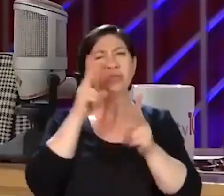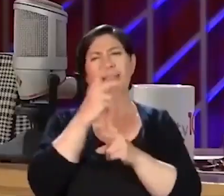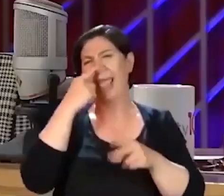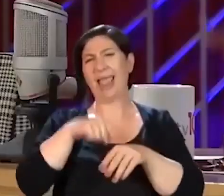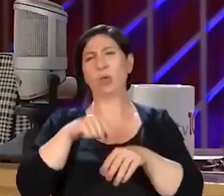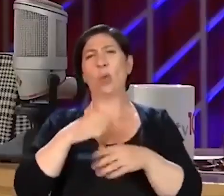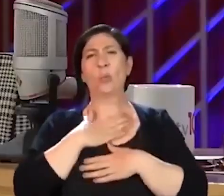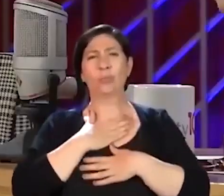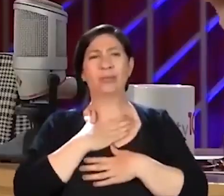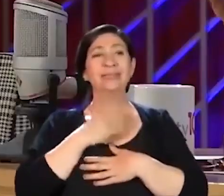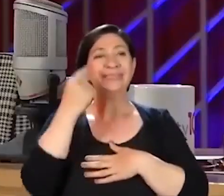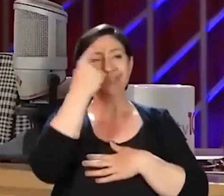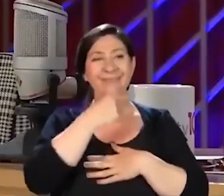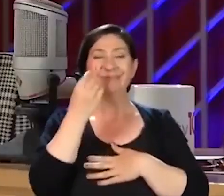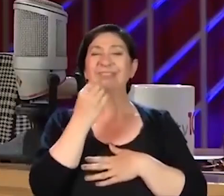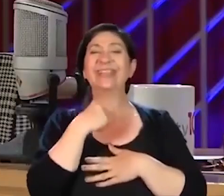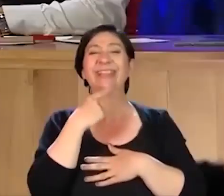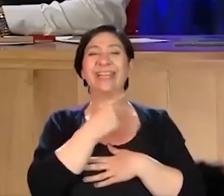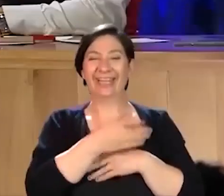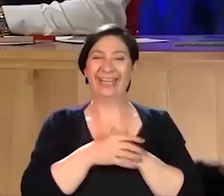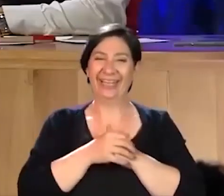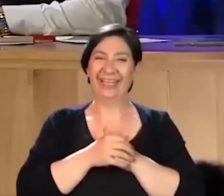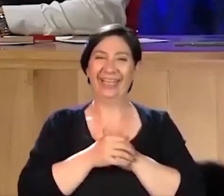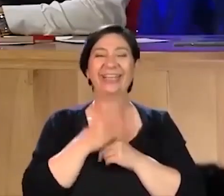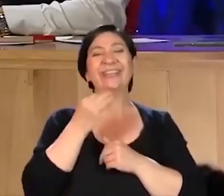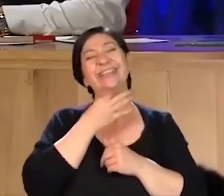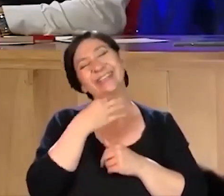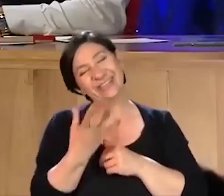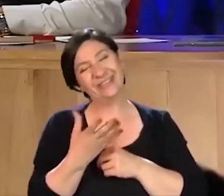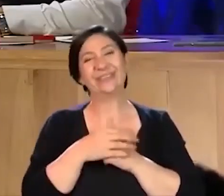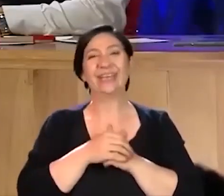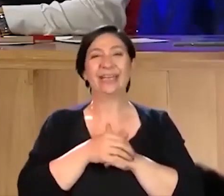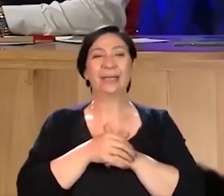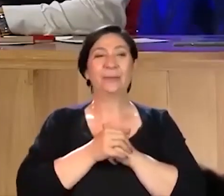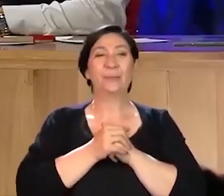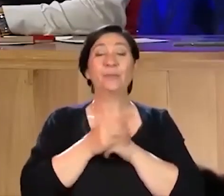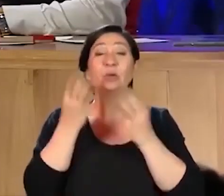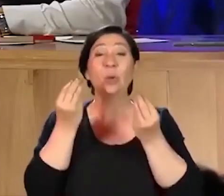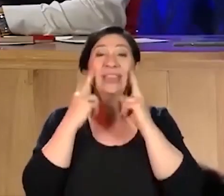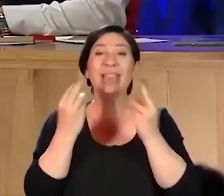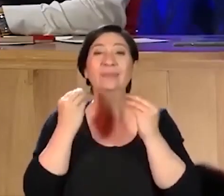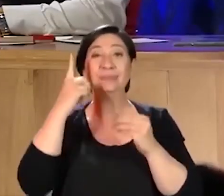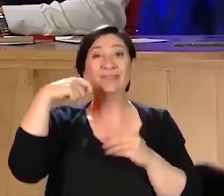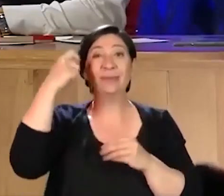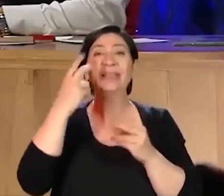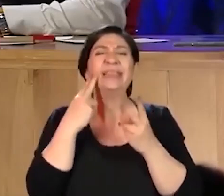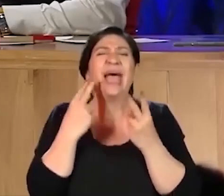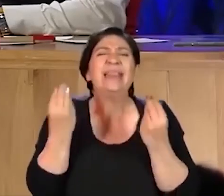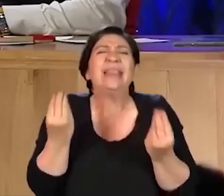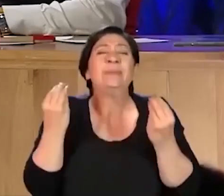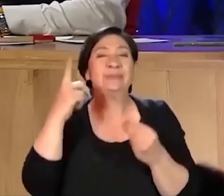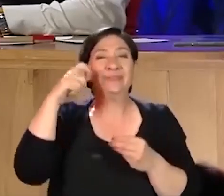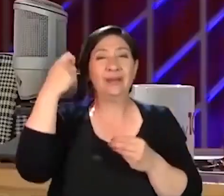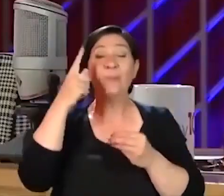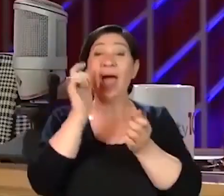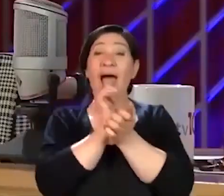Çünkü... Ama tipin çok tatlı orada. Teşekkür ederim. Evet. Sağ olun. Yani çok temiz bir film yaptık. Çok tertemiz bir film yaptık.